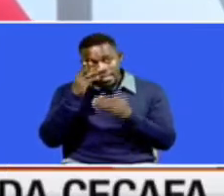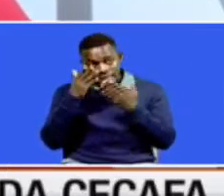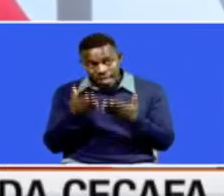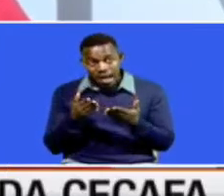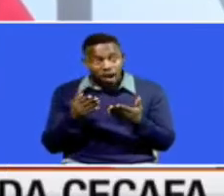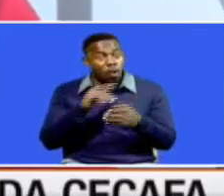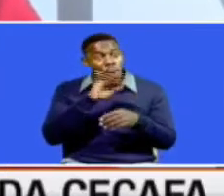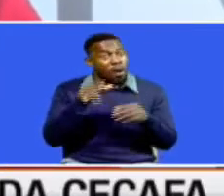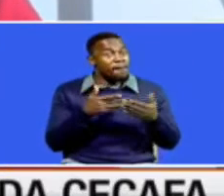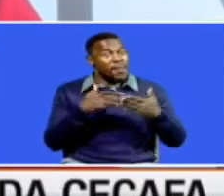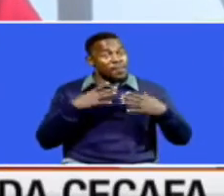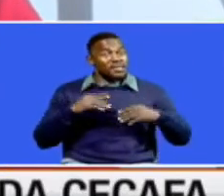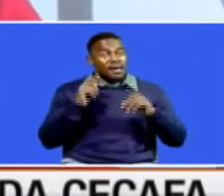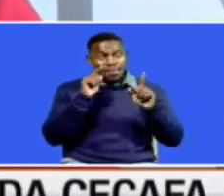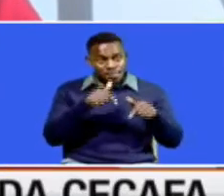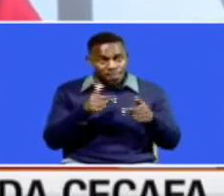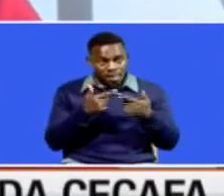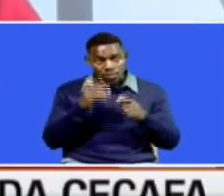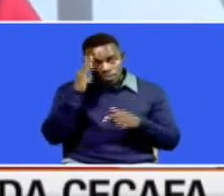this security.